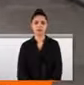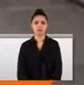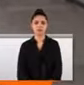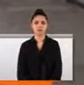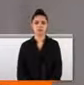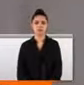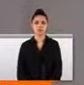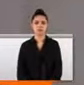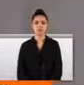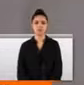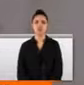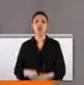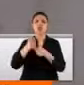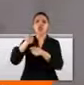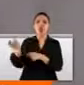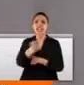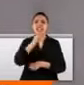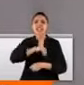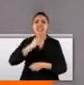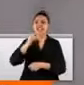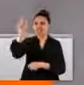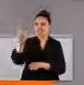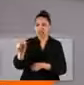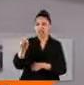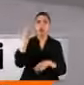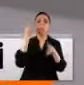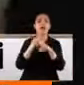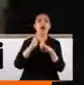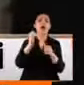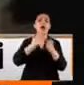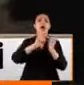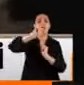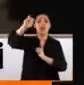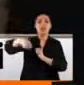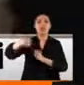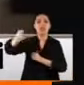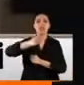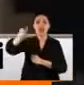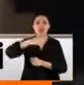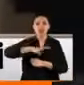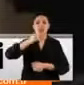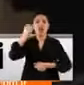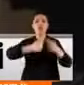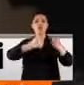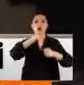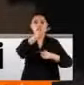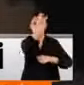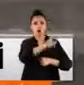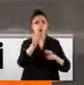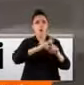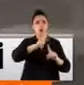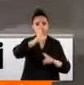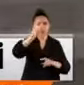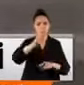dedi. Panikledim. Kaçırıldığını düşünen kadın fırsatını bulduğunda araçtan indi, kaçmaya çalıştı. Araç şoförü hemen polise haber